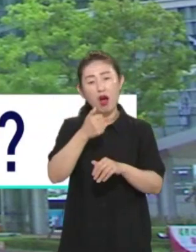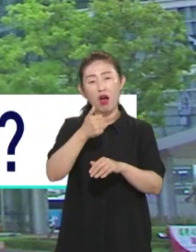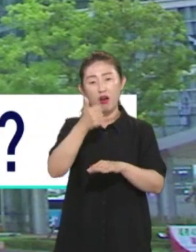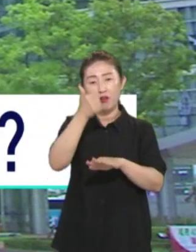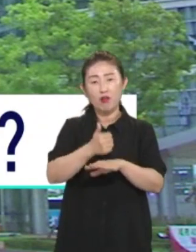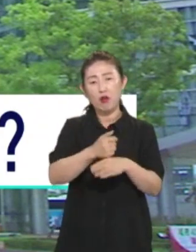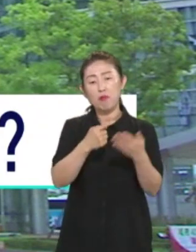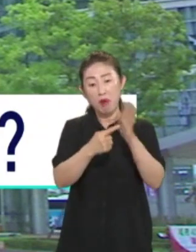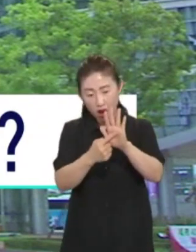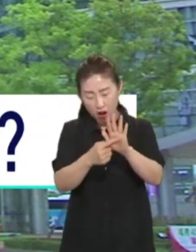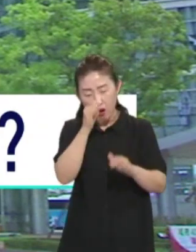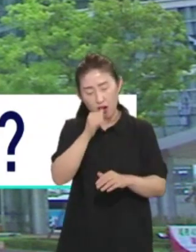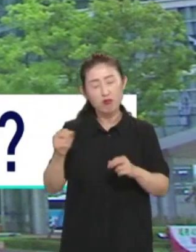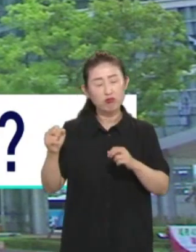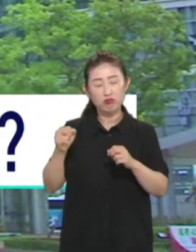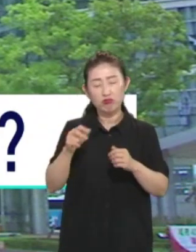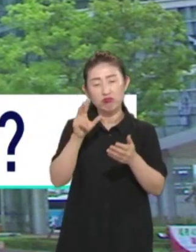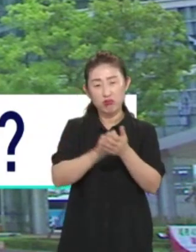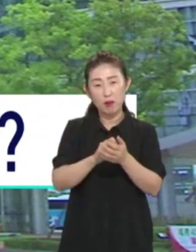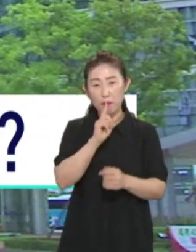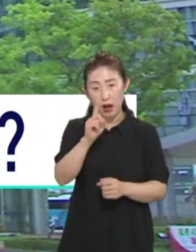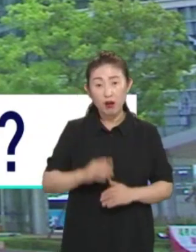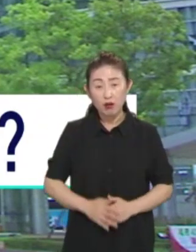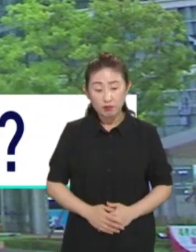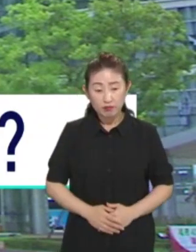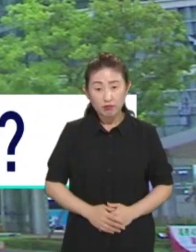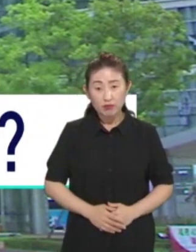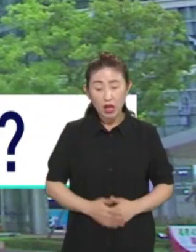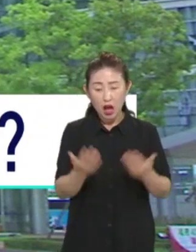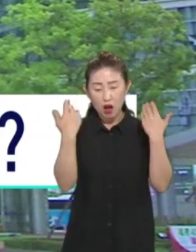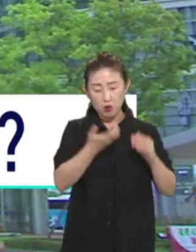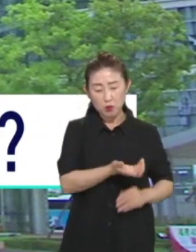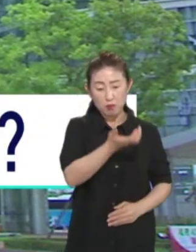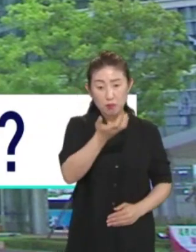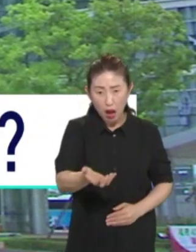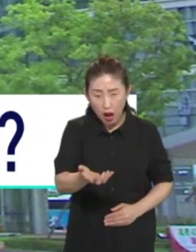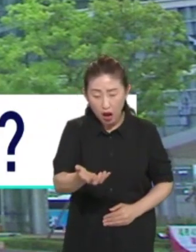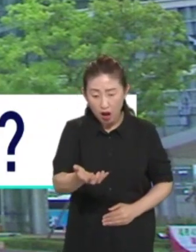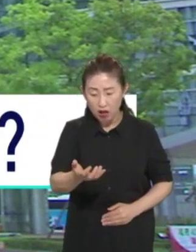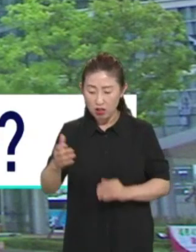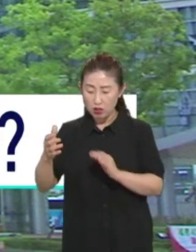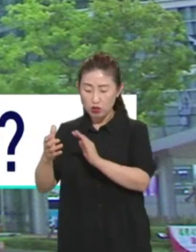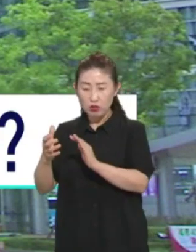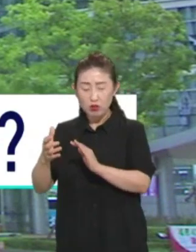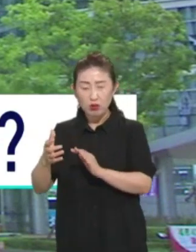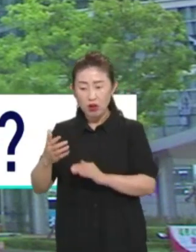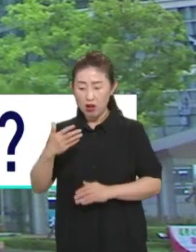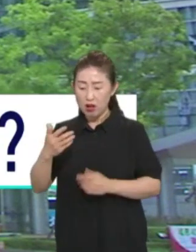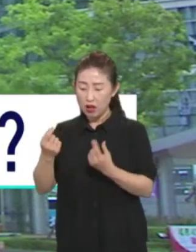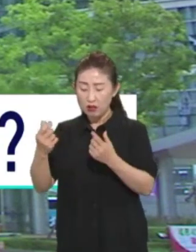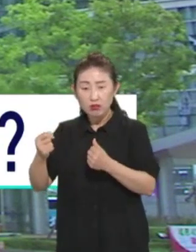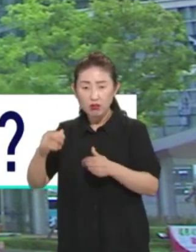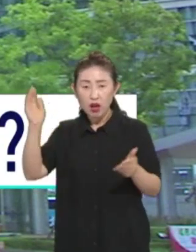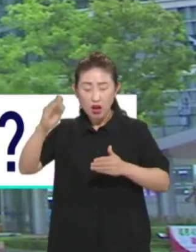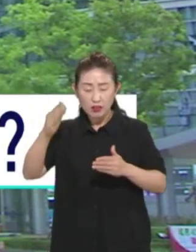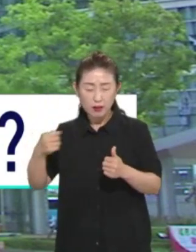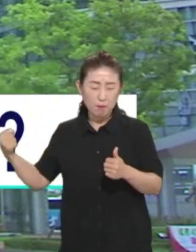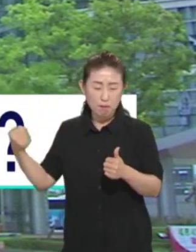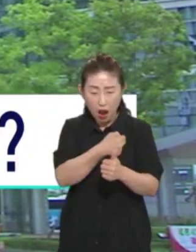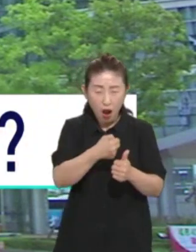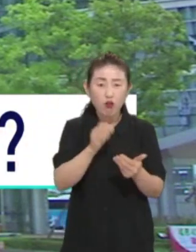논란이 일고 있습니다. 전학 온 지 한 달밖에 안 된 학생이 동급생에게 급소를 맞아 치료를 받느라 열흘 가까이 학교를 못